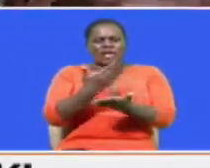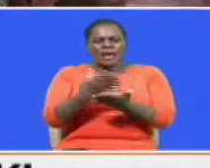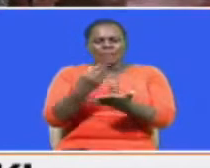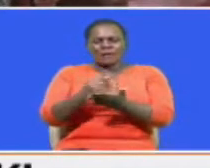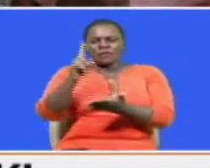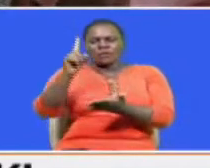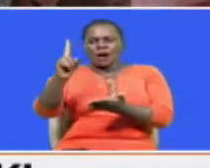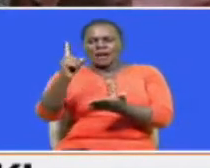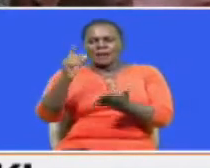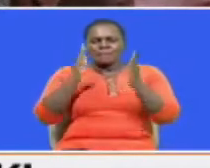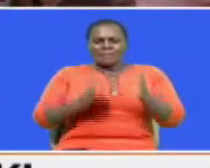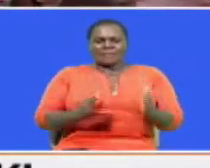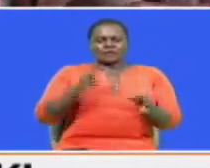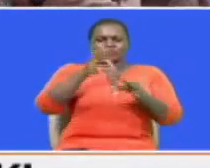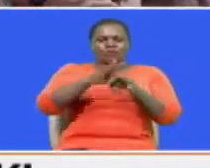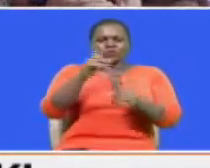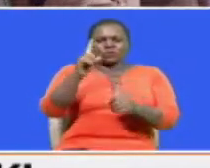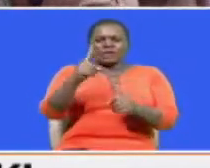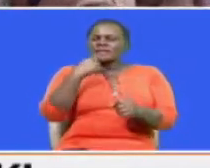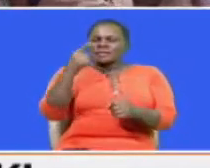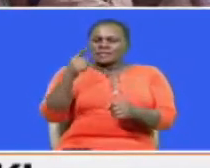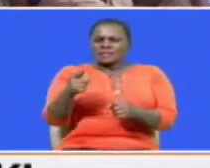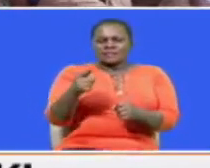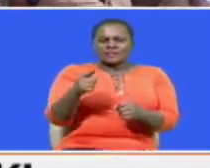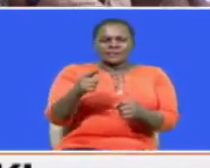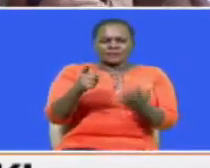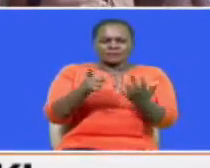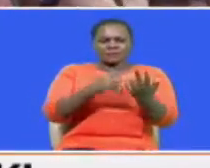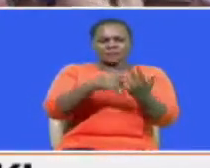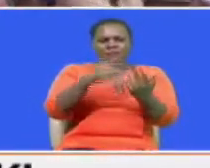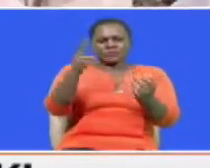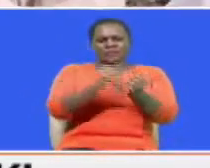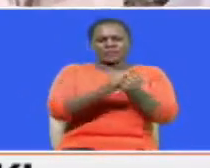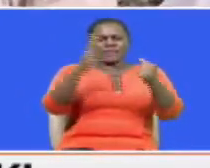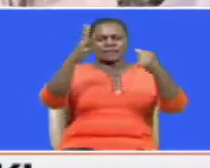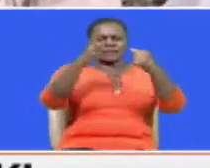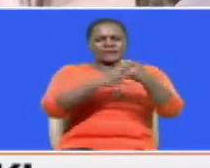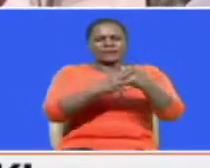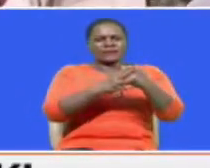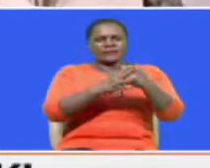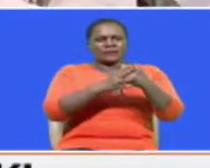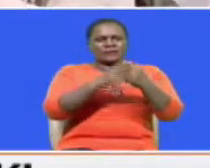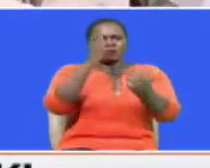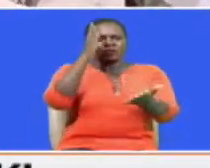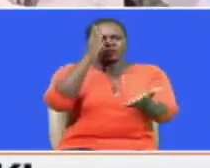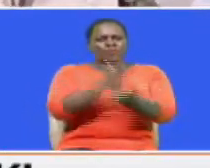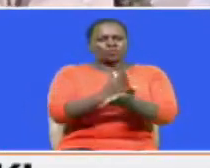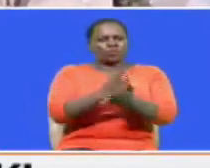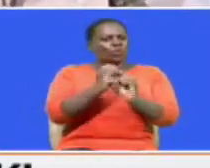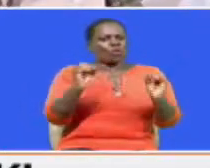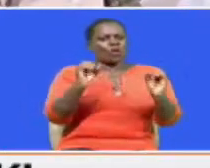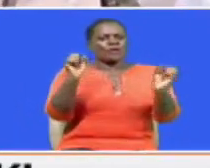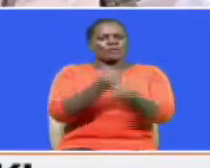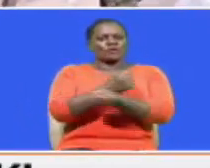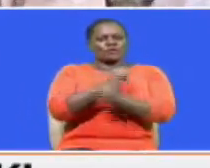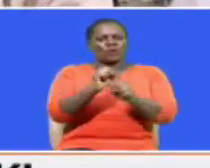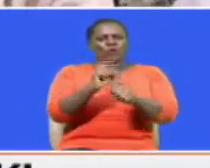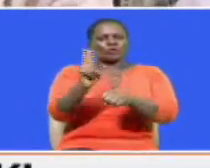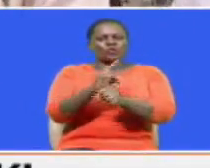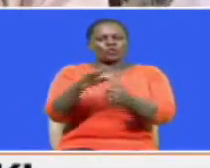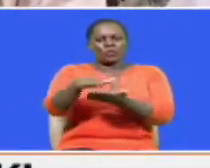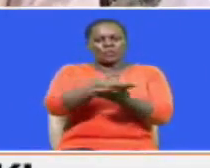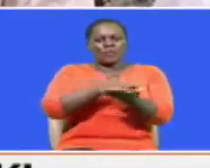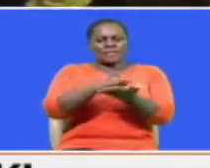mtu moja kura moja shilingi, akidai kuwa sensa ya 2019 haikuwa ya kweli na haiwezi kutumika kama msingi wa